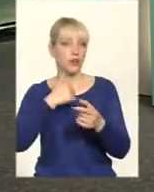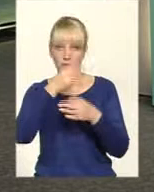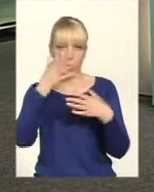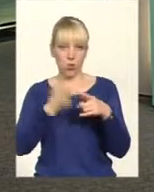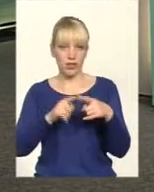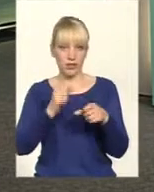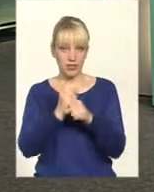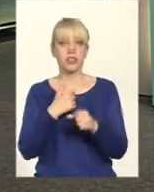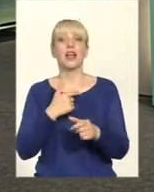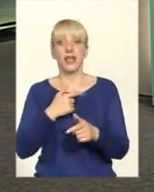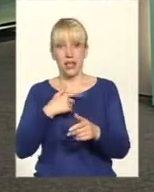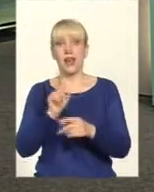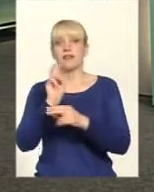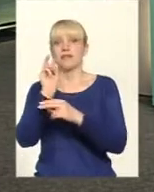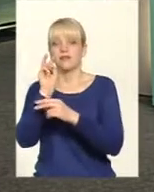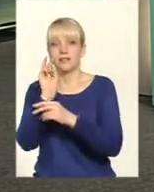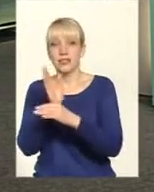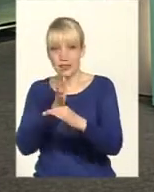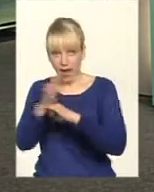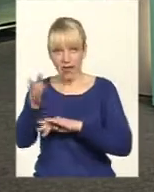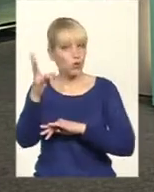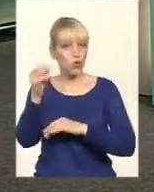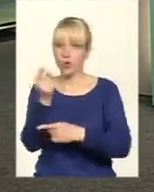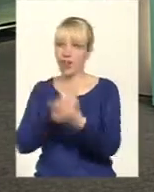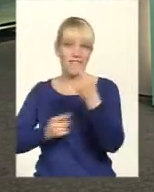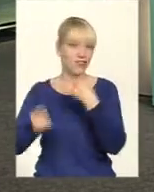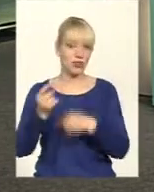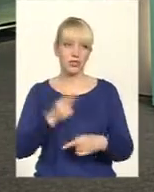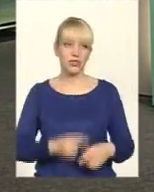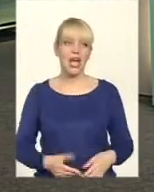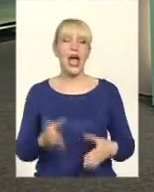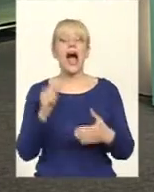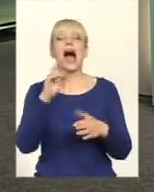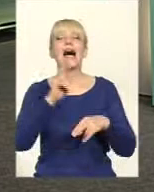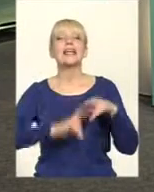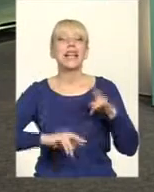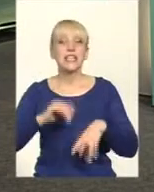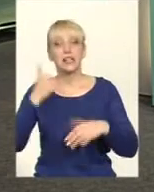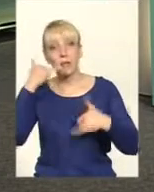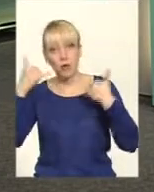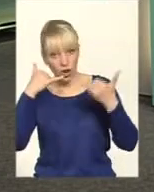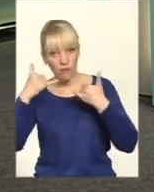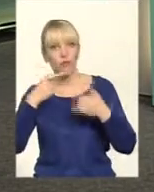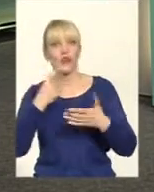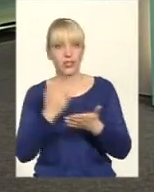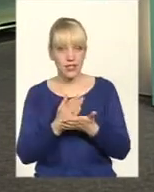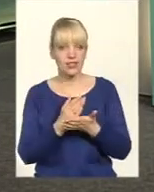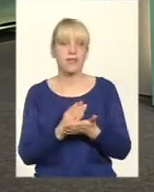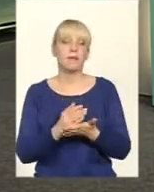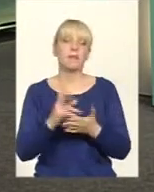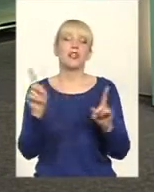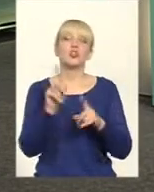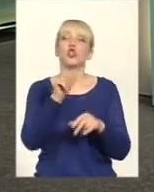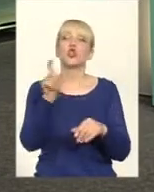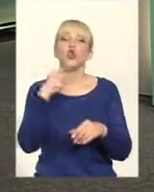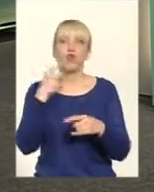как, заехать можно, но выехать уже не выйдет. Выехать не выйдет, не удастся. Але настрій, ви, напевно, спілкуєтесь все одно по телефону. Що люди говорять? Чи бояться